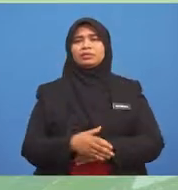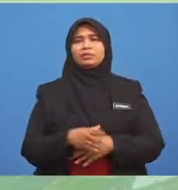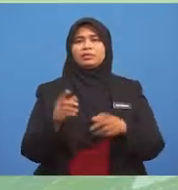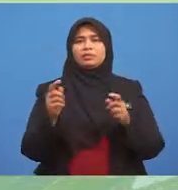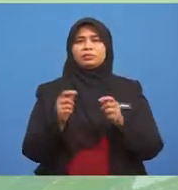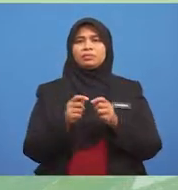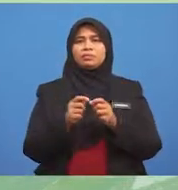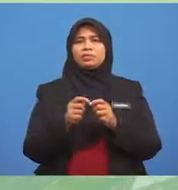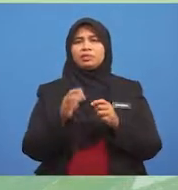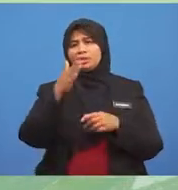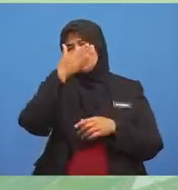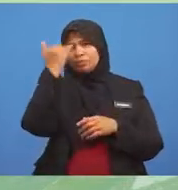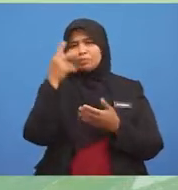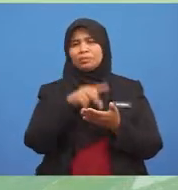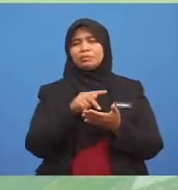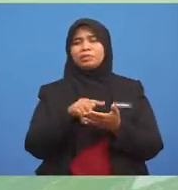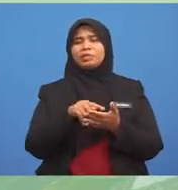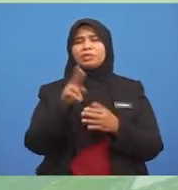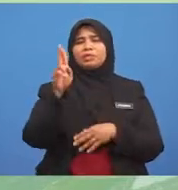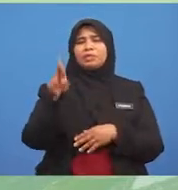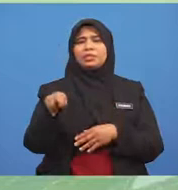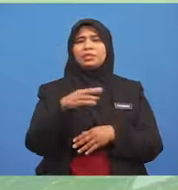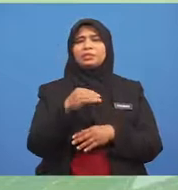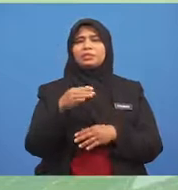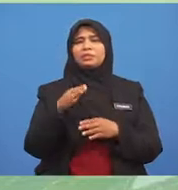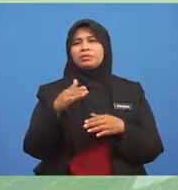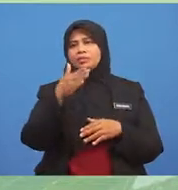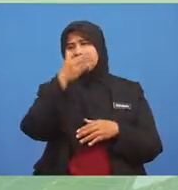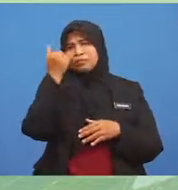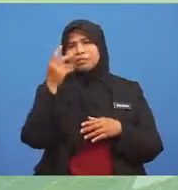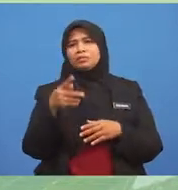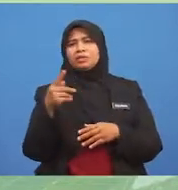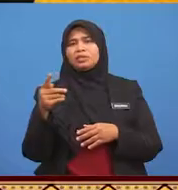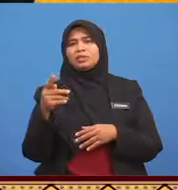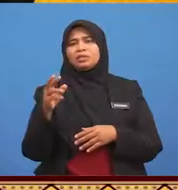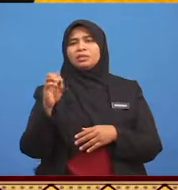bilangan rakaat atau tertinggal perkara-perkara sunat abad.